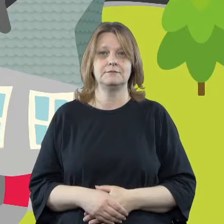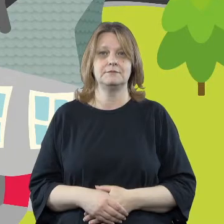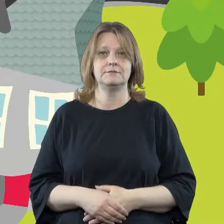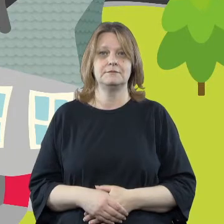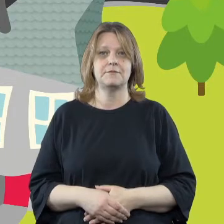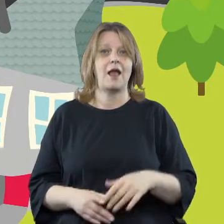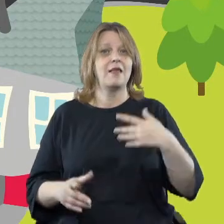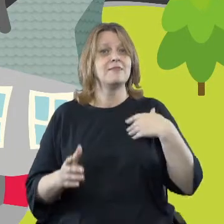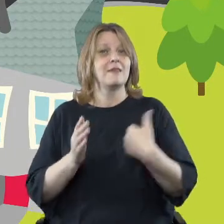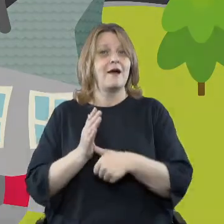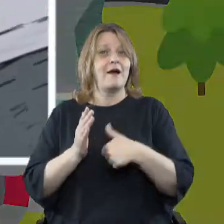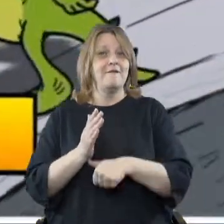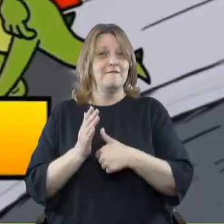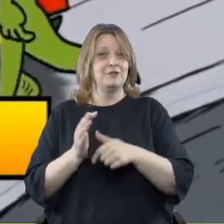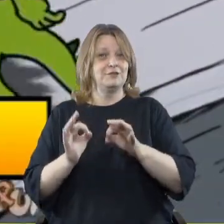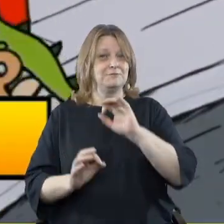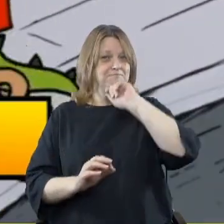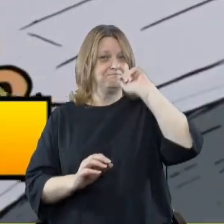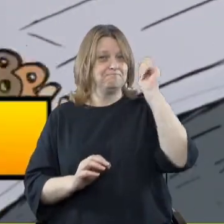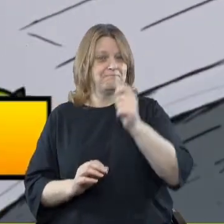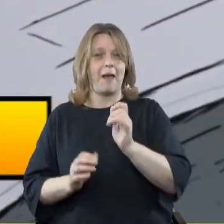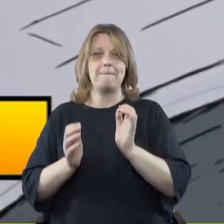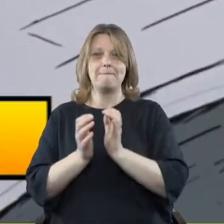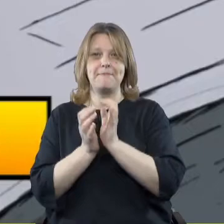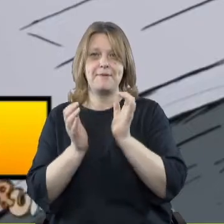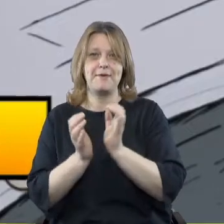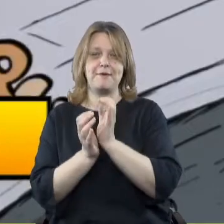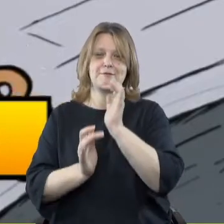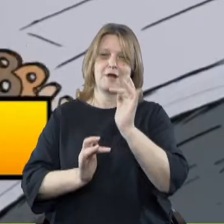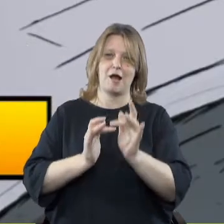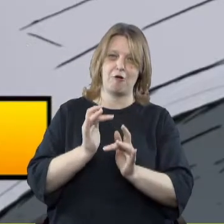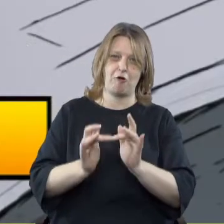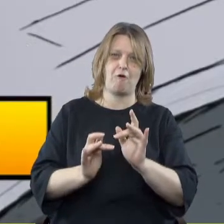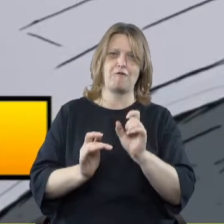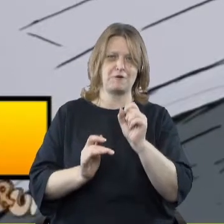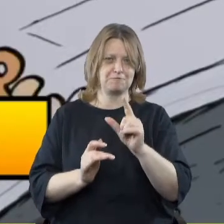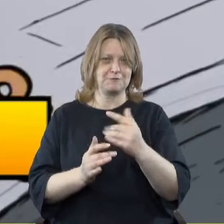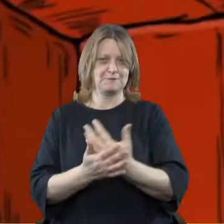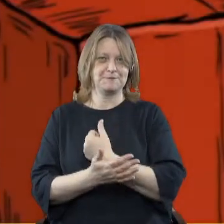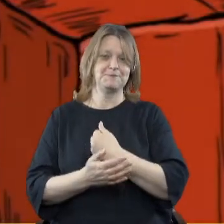Na wycieczkę dziś jedziemy. Piłkę, rower spakujemy.